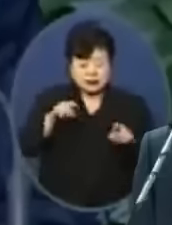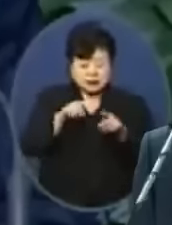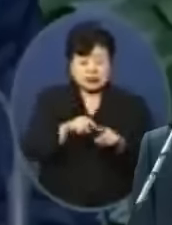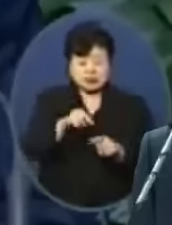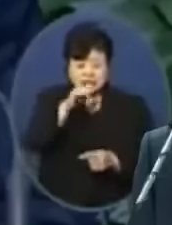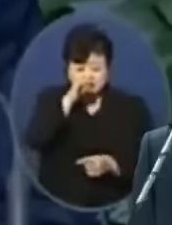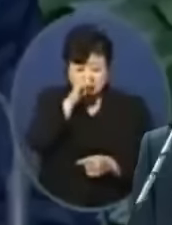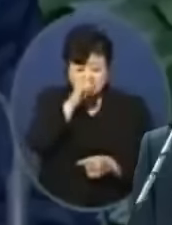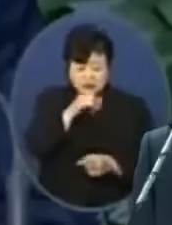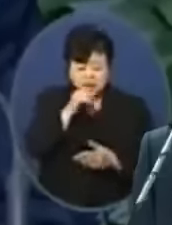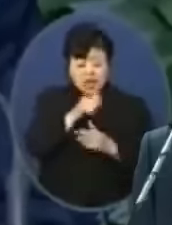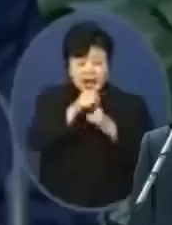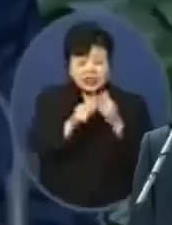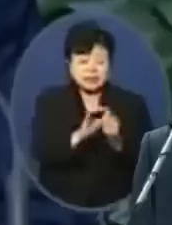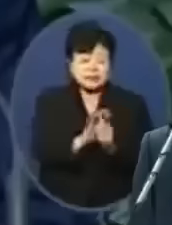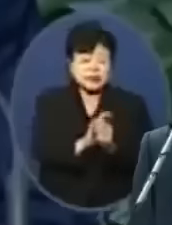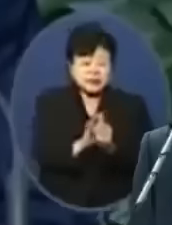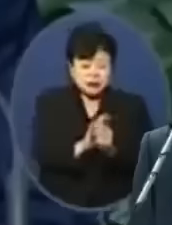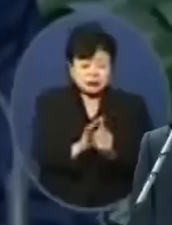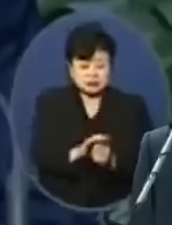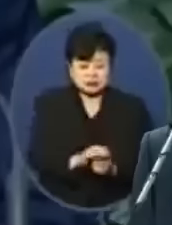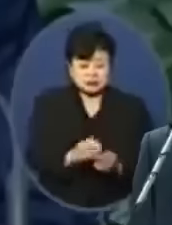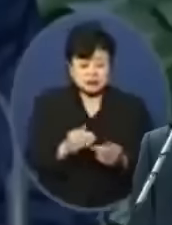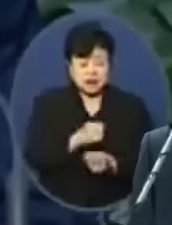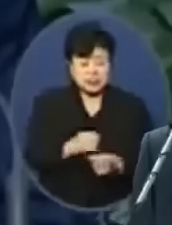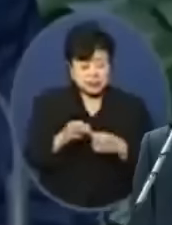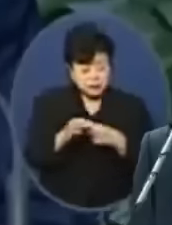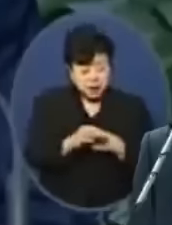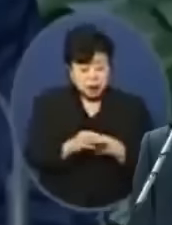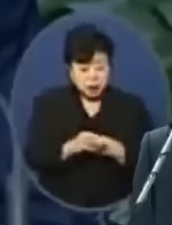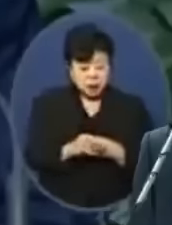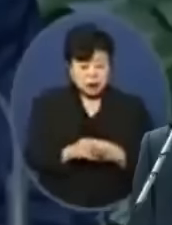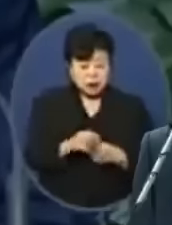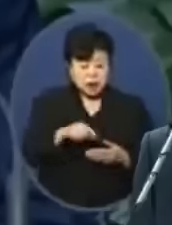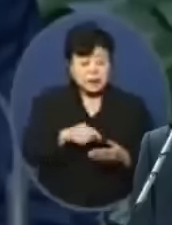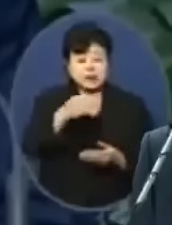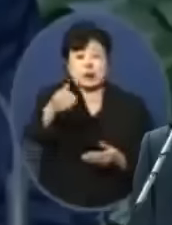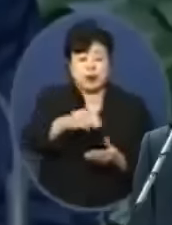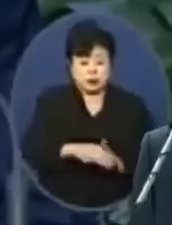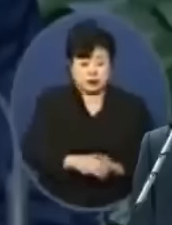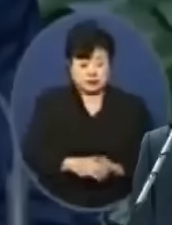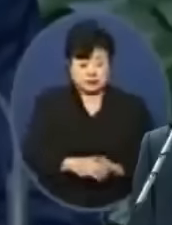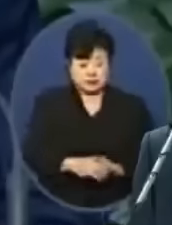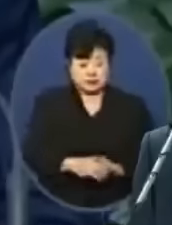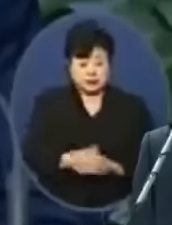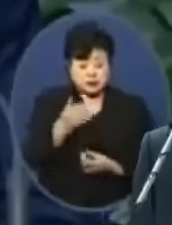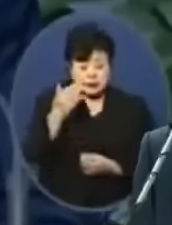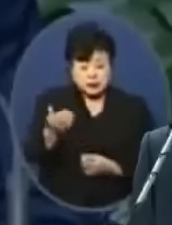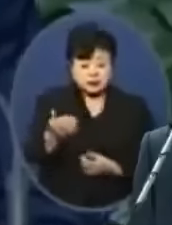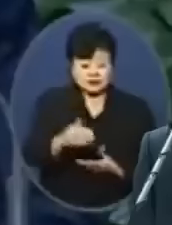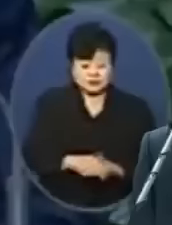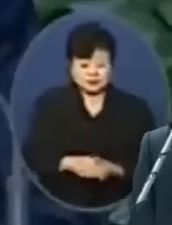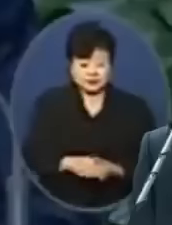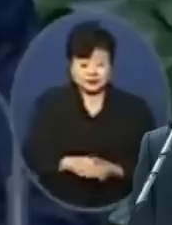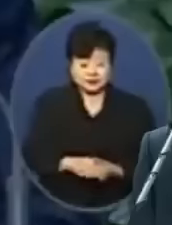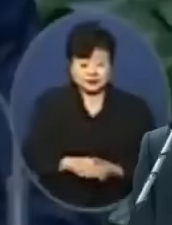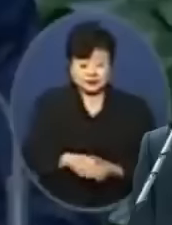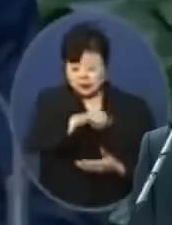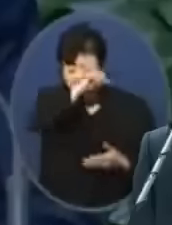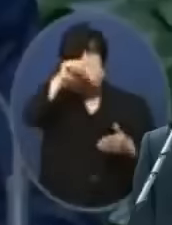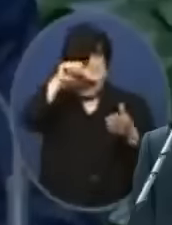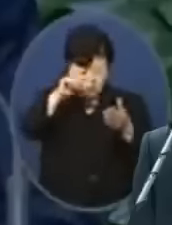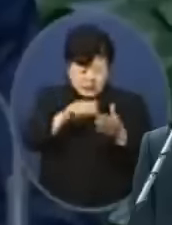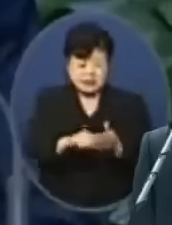담긴 하나님을 섬기는 일을 했으면 여기서 다 갚아준다. 그러니까 너는